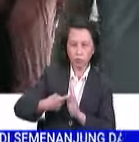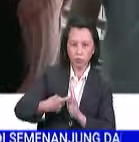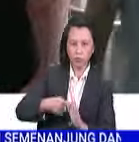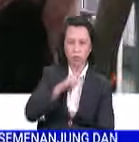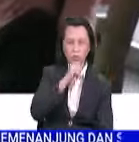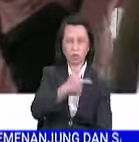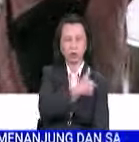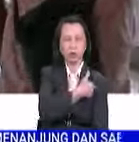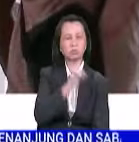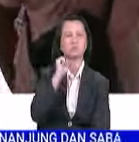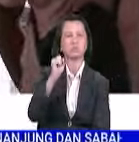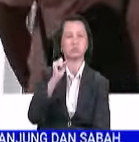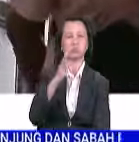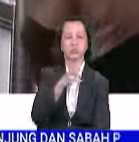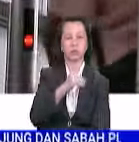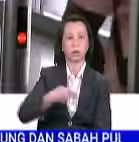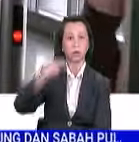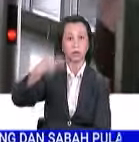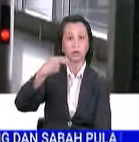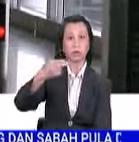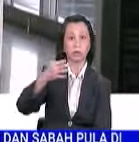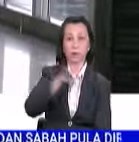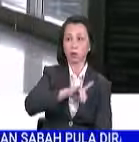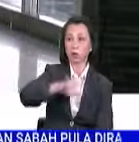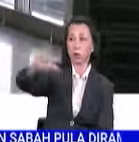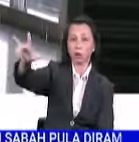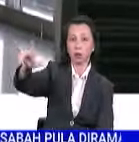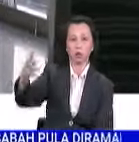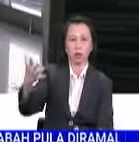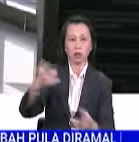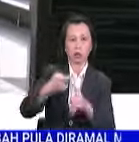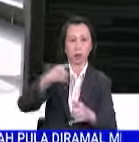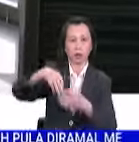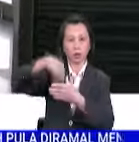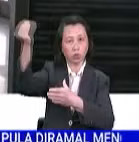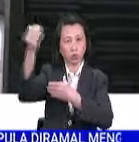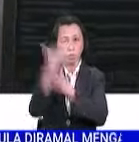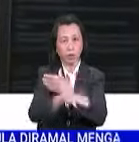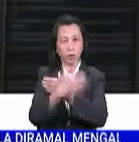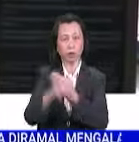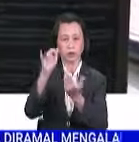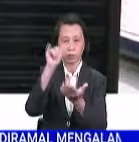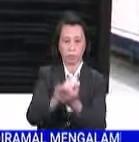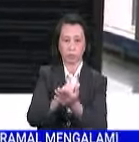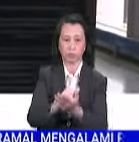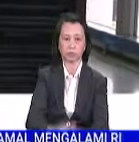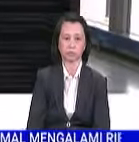tidak divaksinasi dan sejarah perjalanan pengembara dari luar negara berkenaan.